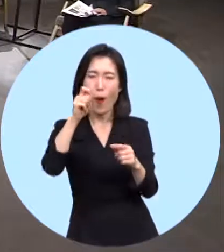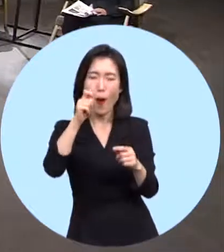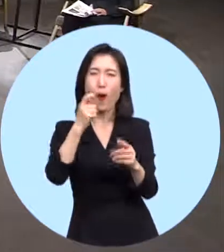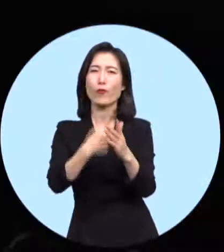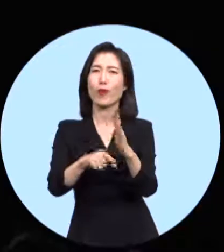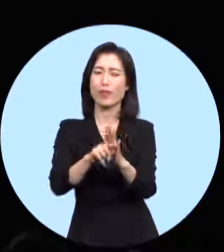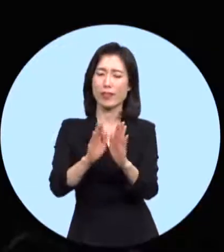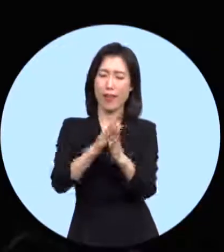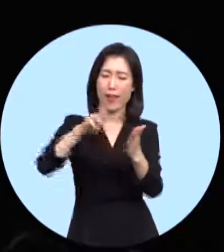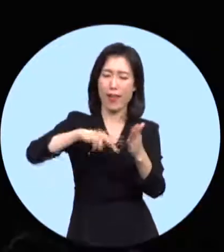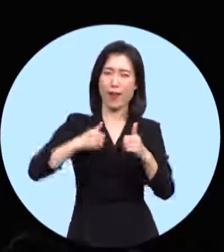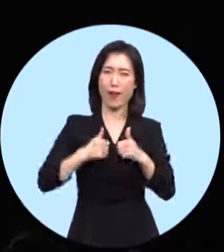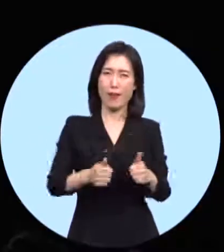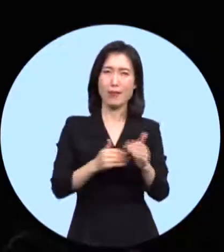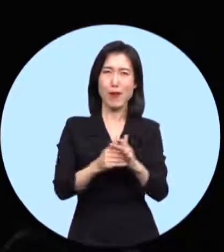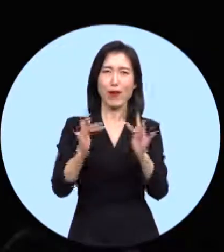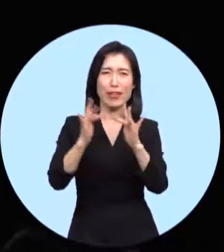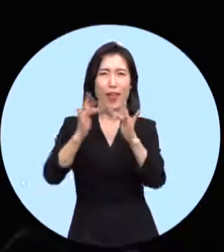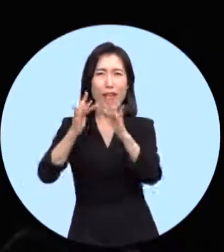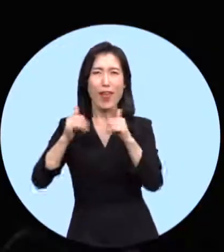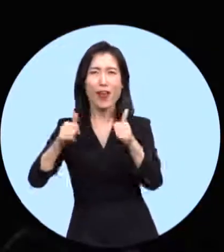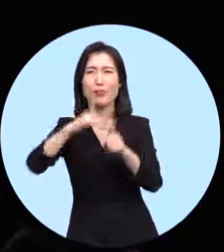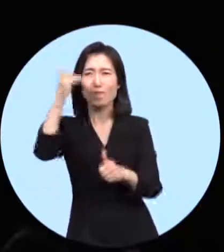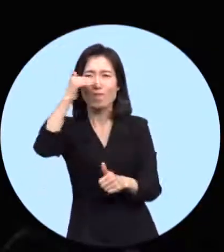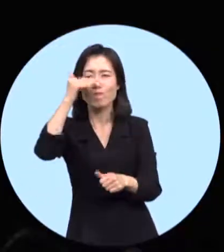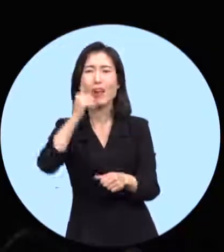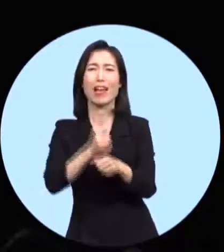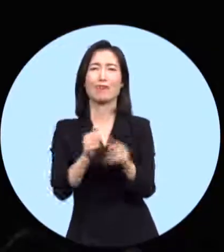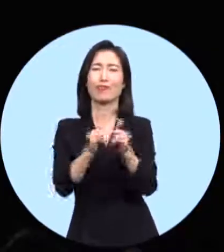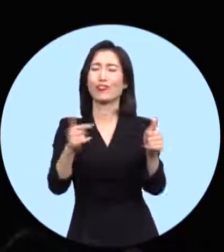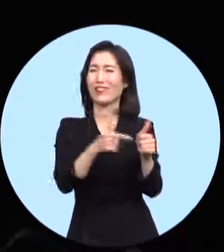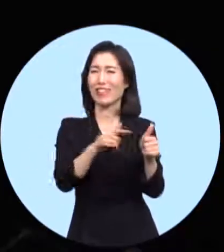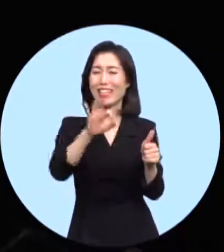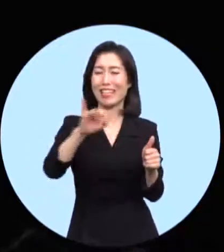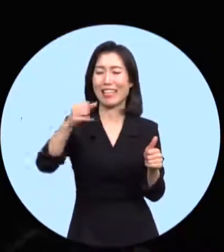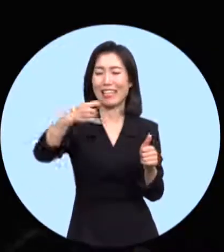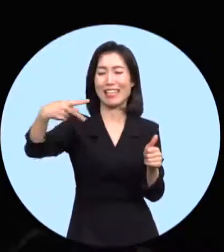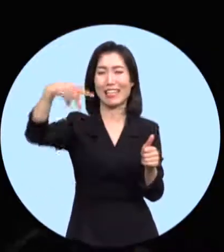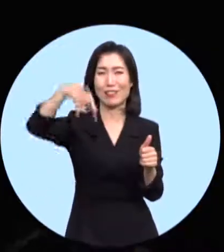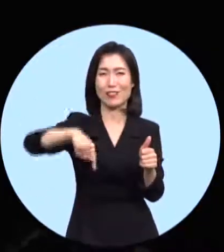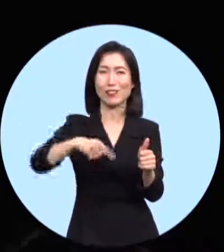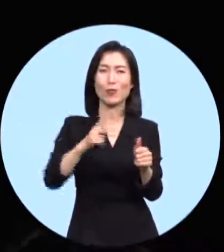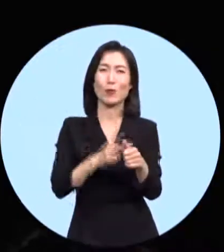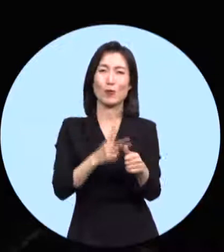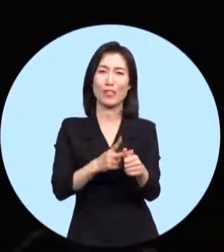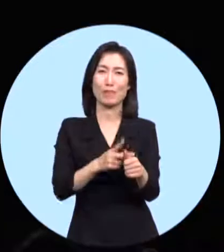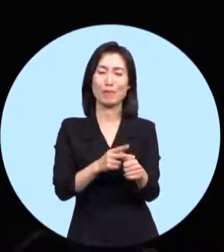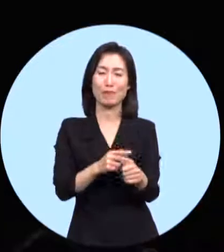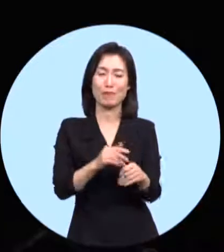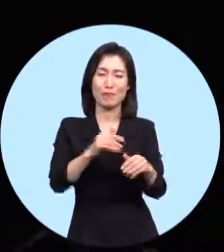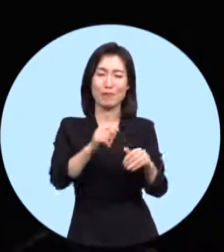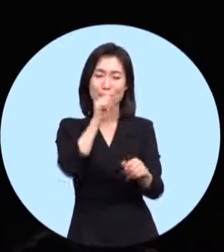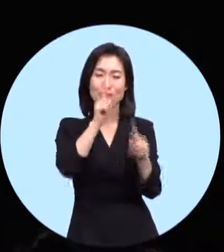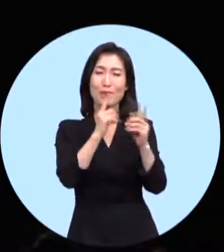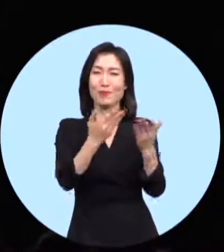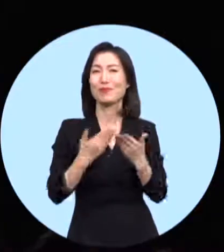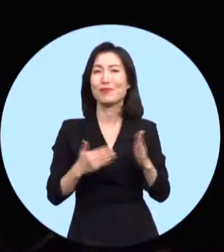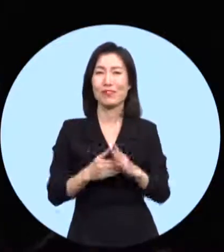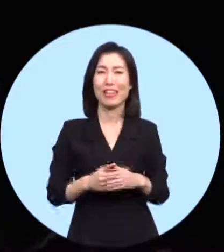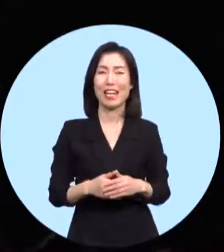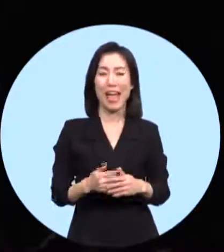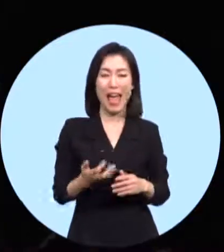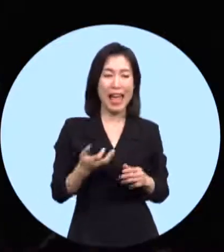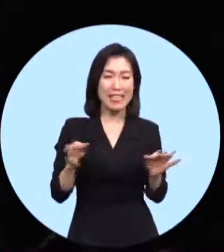독서하고 여기저기 들어가 보시는 이희수 교수님께서 좋은 발표 해주셨습니다. 아마도 아까 잠깐